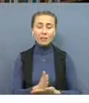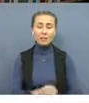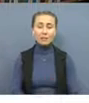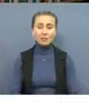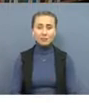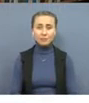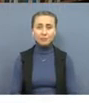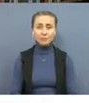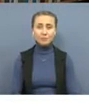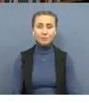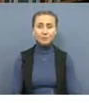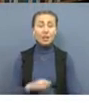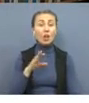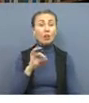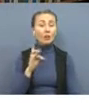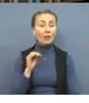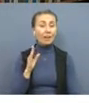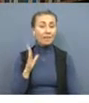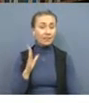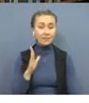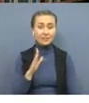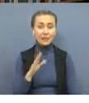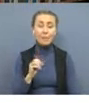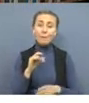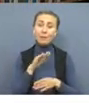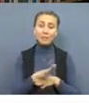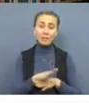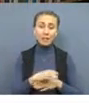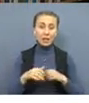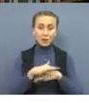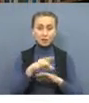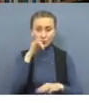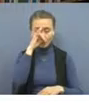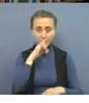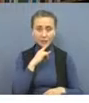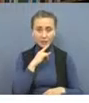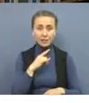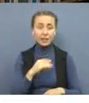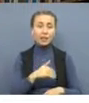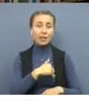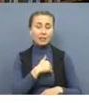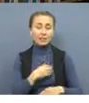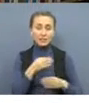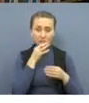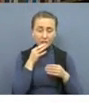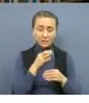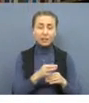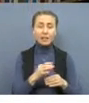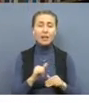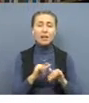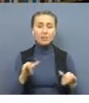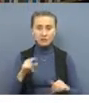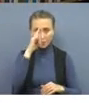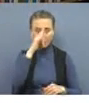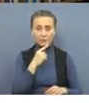Касым-Жомарт Кемелевич Токаев в послании народу Казахстана выдвинул такую инициативу, как развитие казахского языка